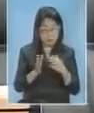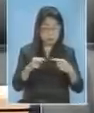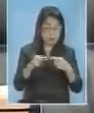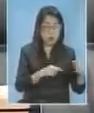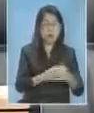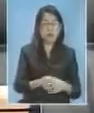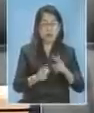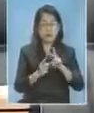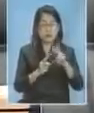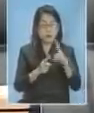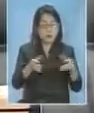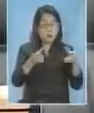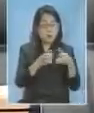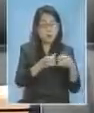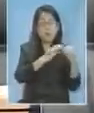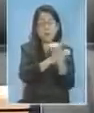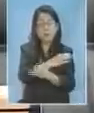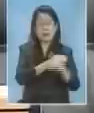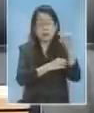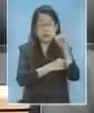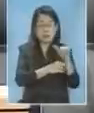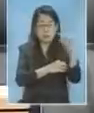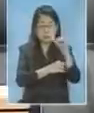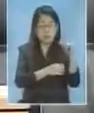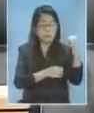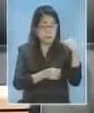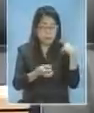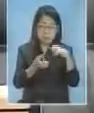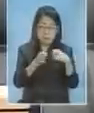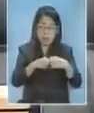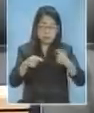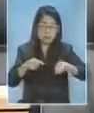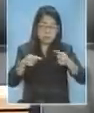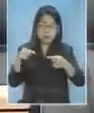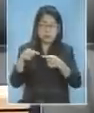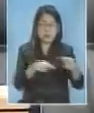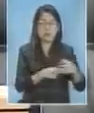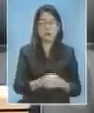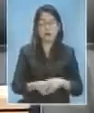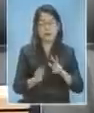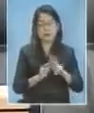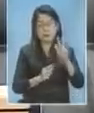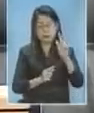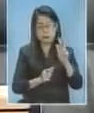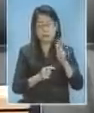ยูโรที่กำลังเกิดอย่างต่อเนื่องจนถึงวันนี้สาม